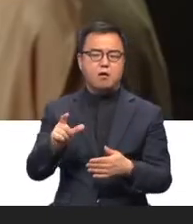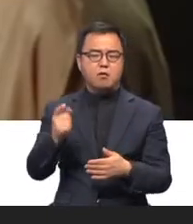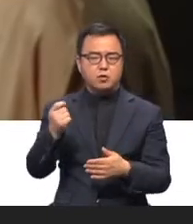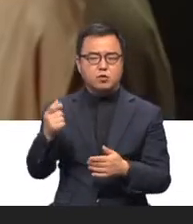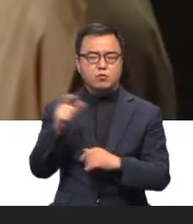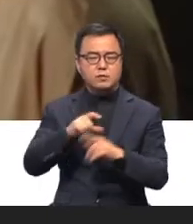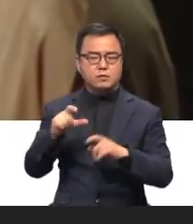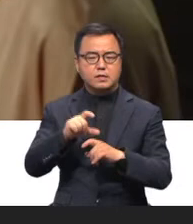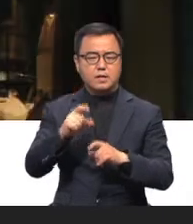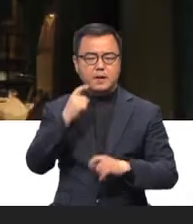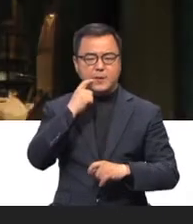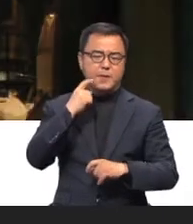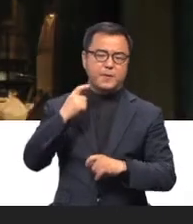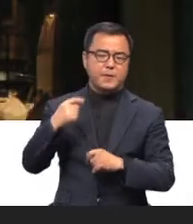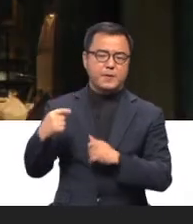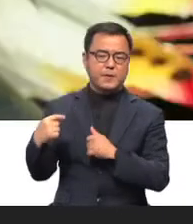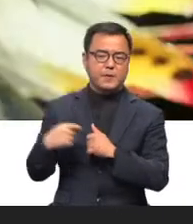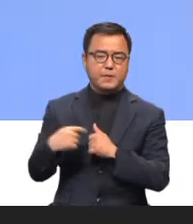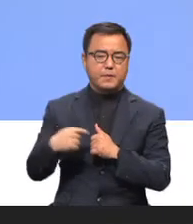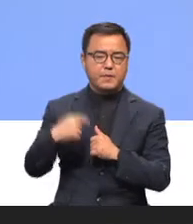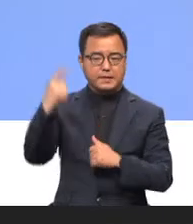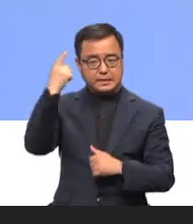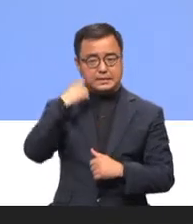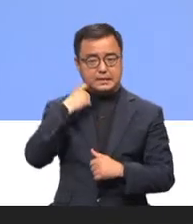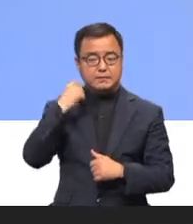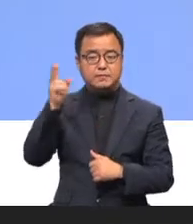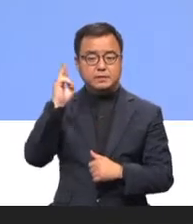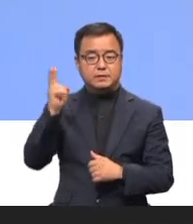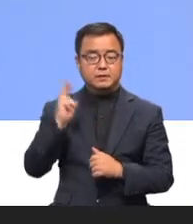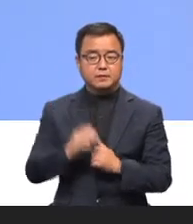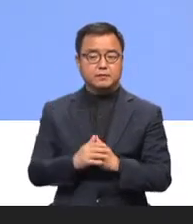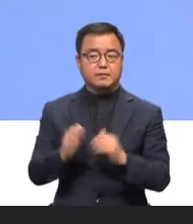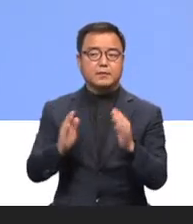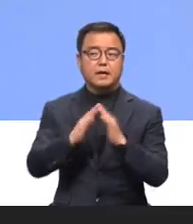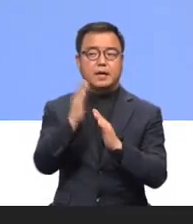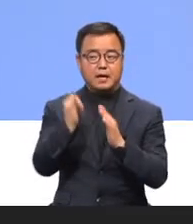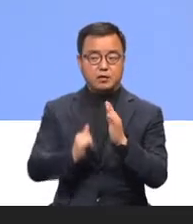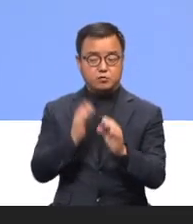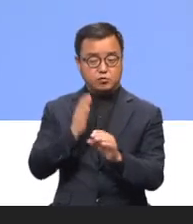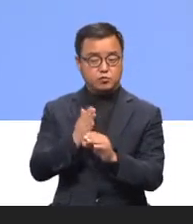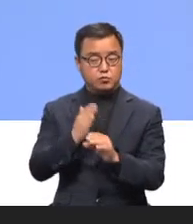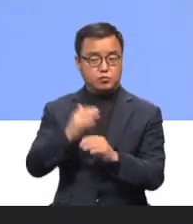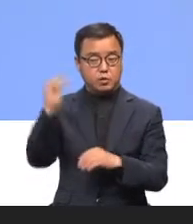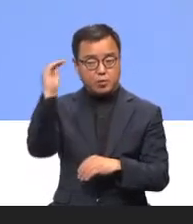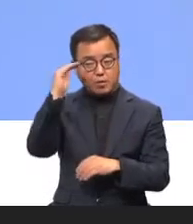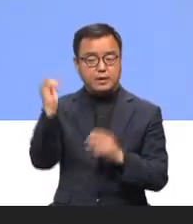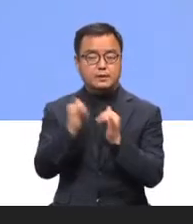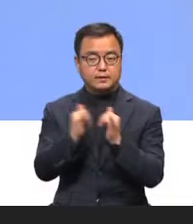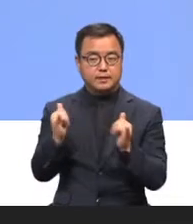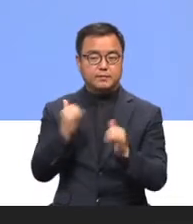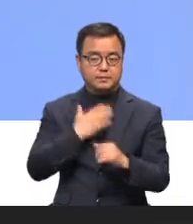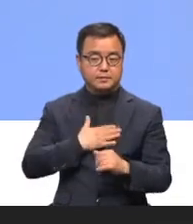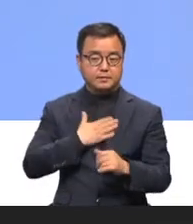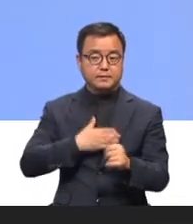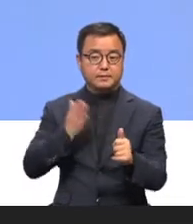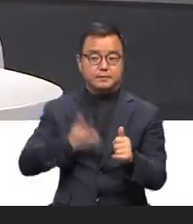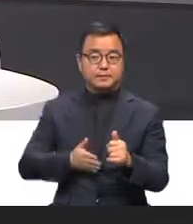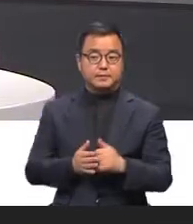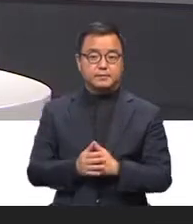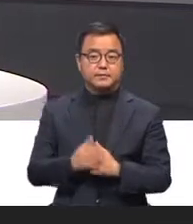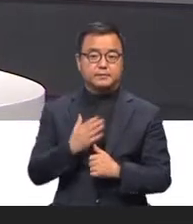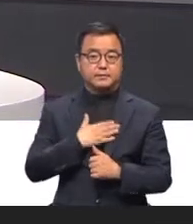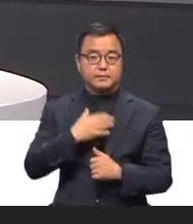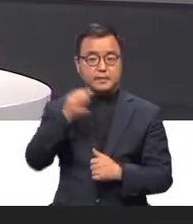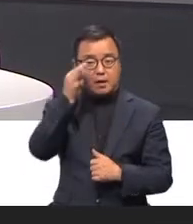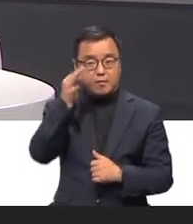그게 자극적으로 다가오는 부분은 있는 것 같습니다. 이제 네. 가족 단위로 관람하시는 분들이 좀 참고하셨으면 좋겠습니다. 네, 뭐 저는 아직